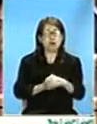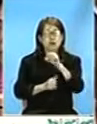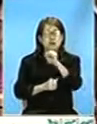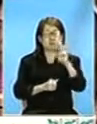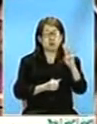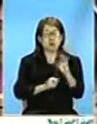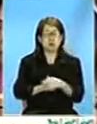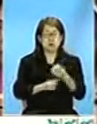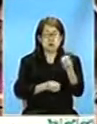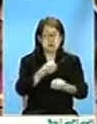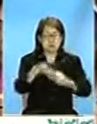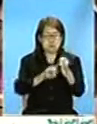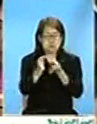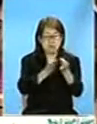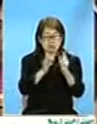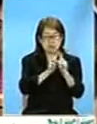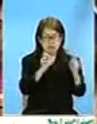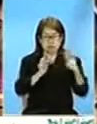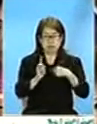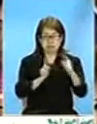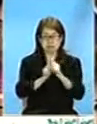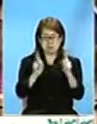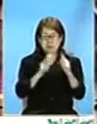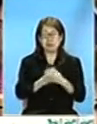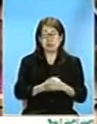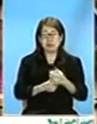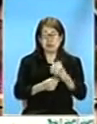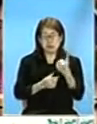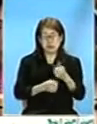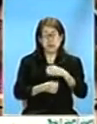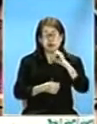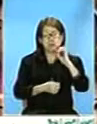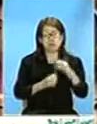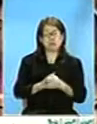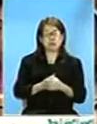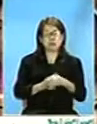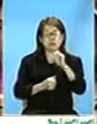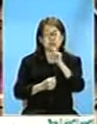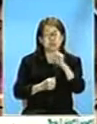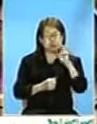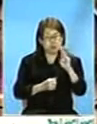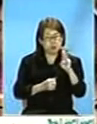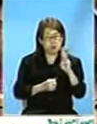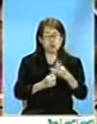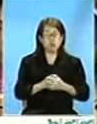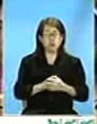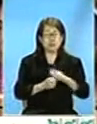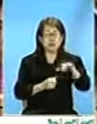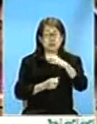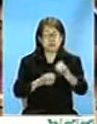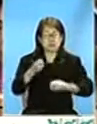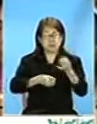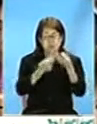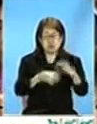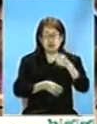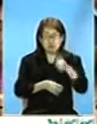ต่างกับกระผมก็คือว่าการที่ไปวางน้ำหนักว่าสมาชิกวุฒิสภาจะต้อง